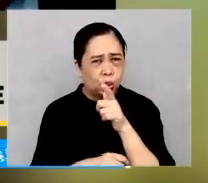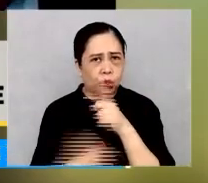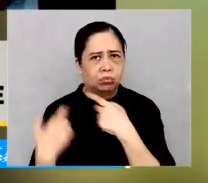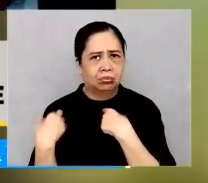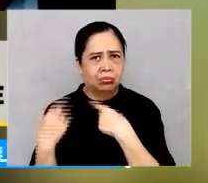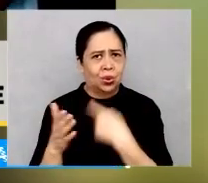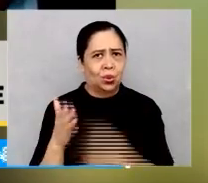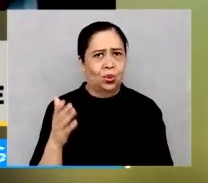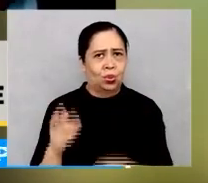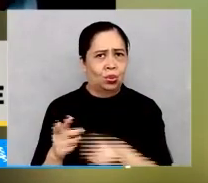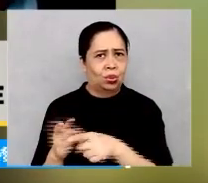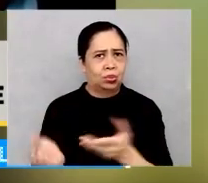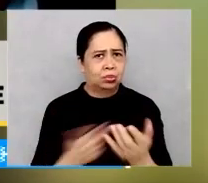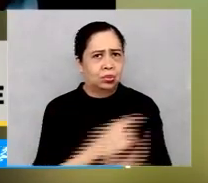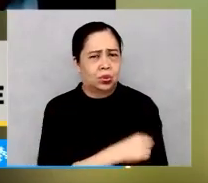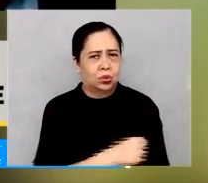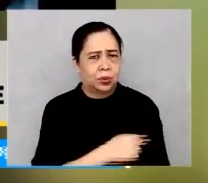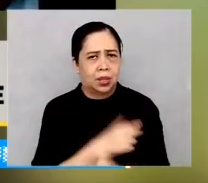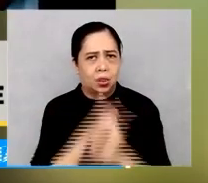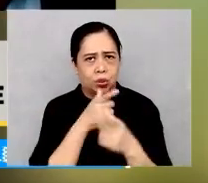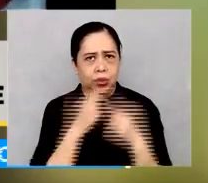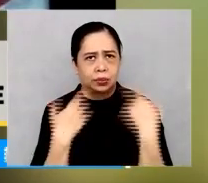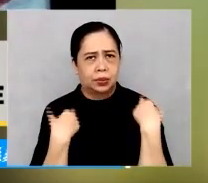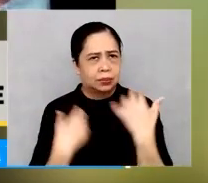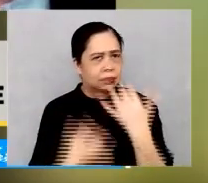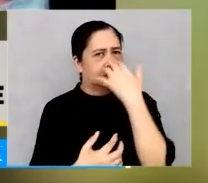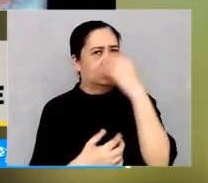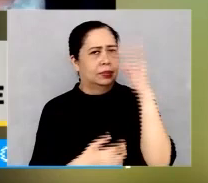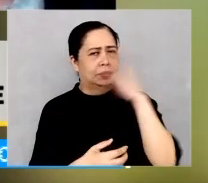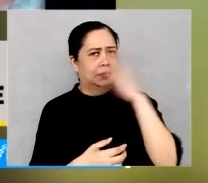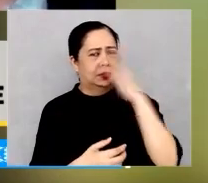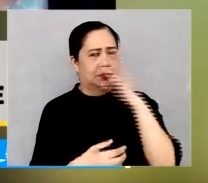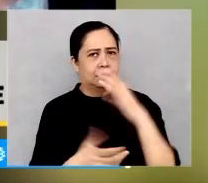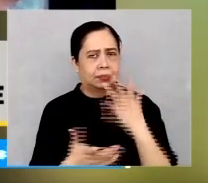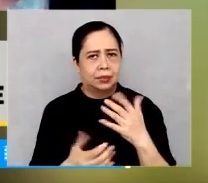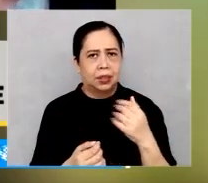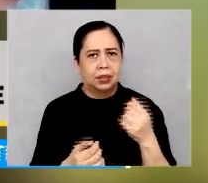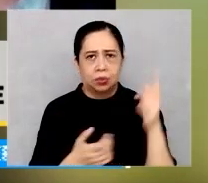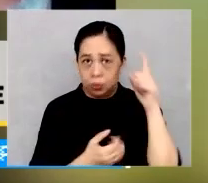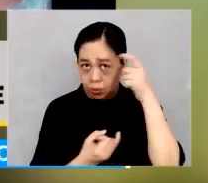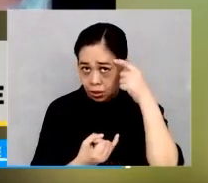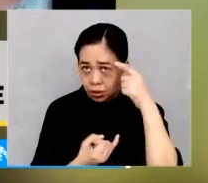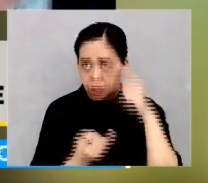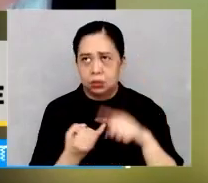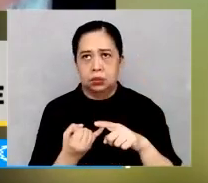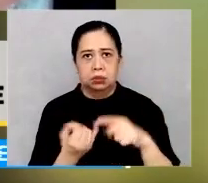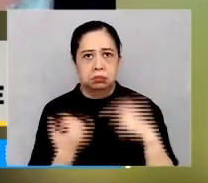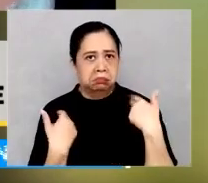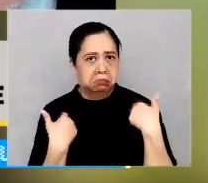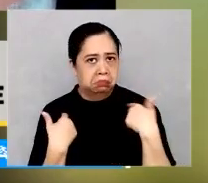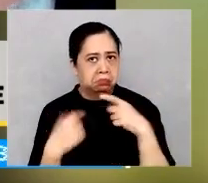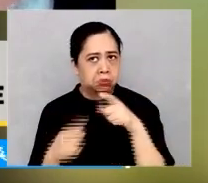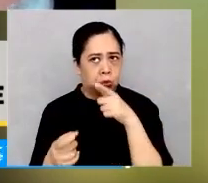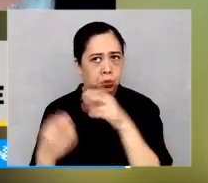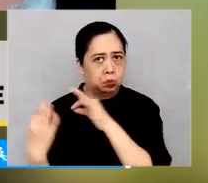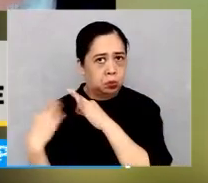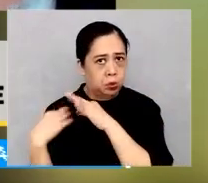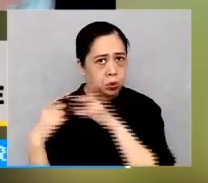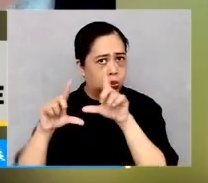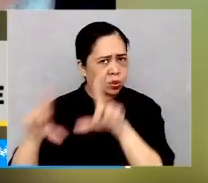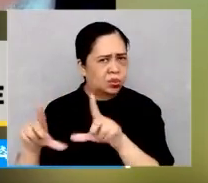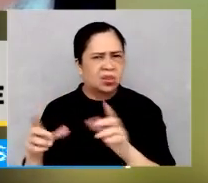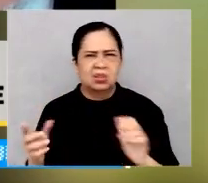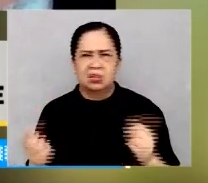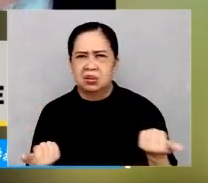sa pampa-ospital ng mga bata na nakalanghap ng pesticide? Yung gobyerno po ba? Meron pong dapat managot? Paano po